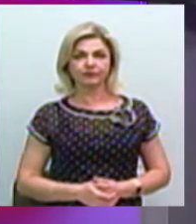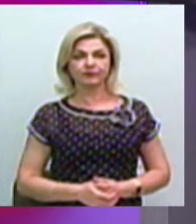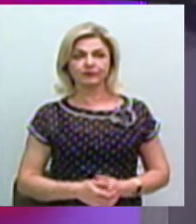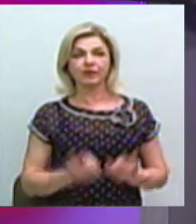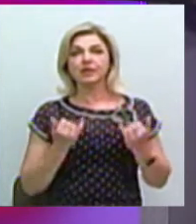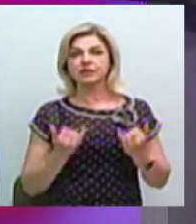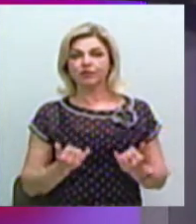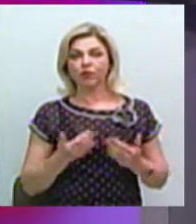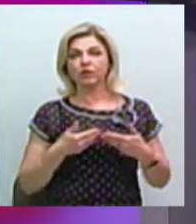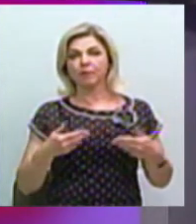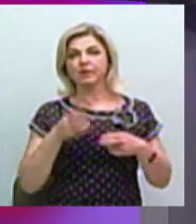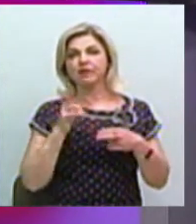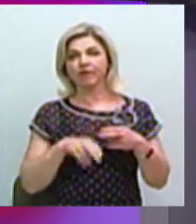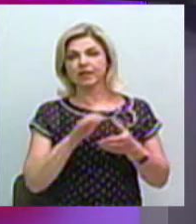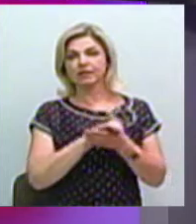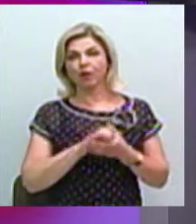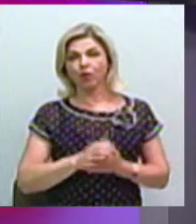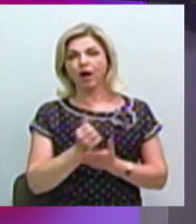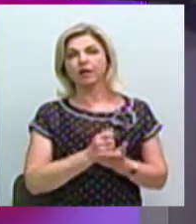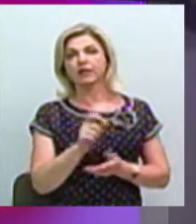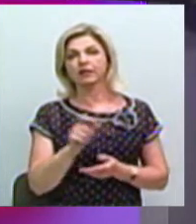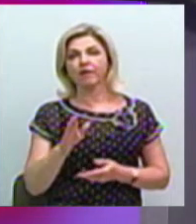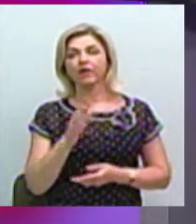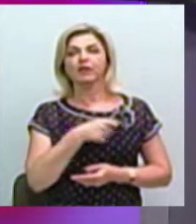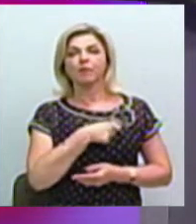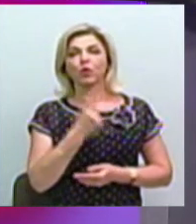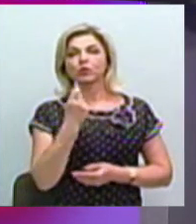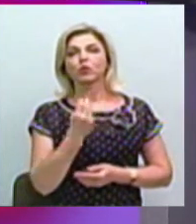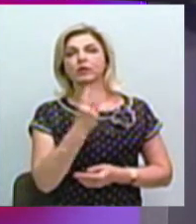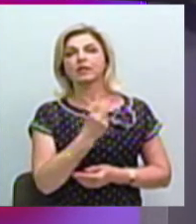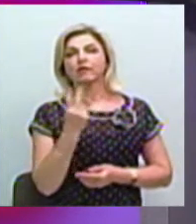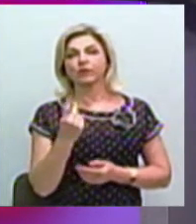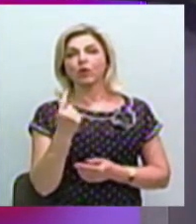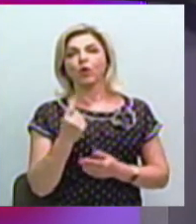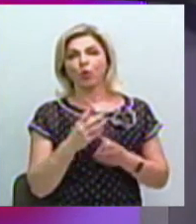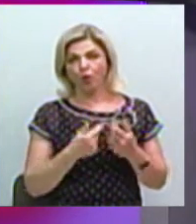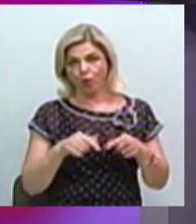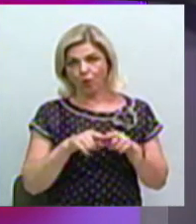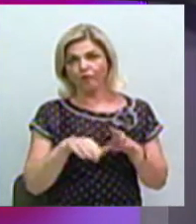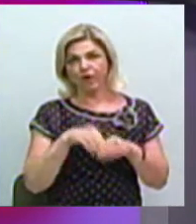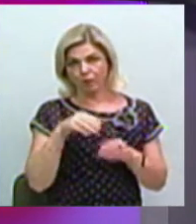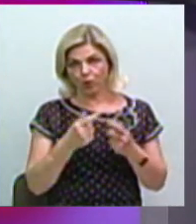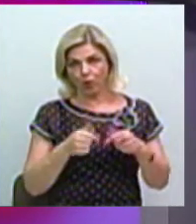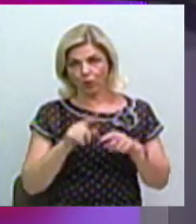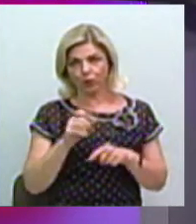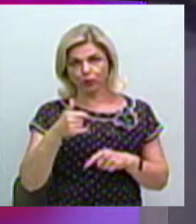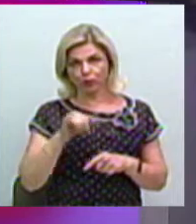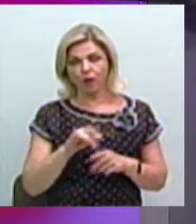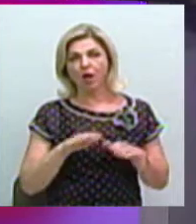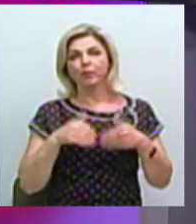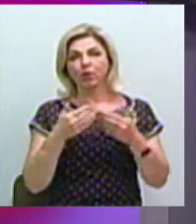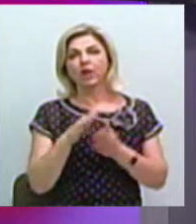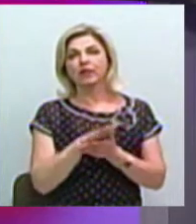Отже, сьогодні ми завершуємо знайомство із кандидатами в народні депутати по 132-му одномандатному виборчому округу. І пропоную